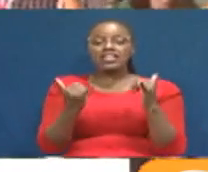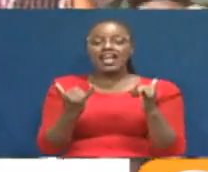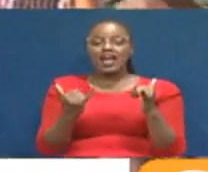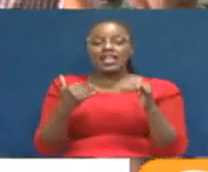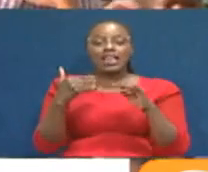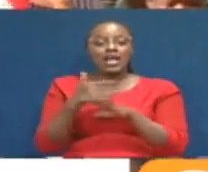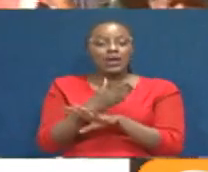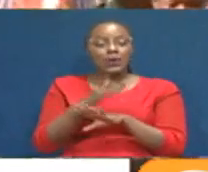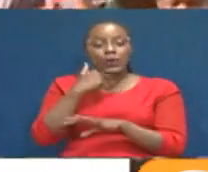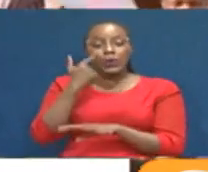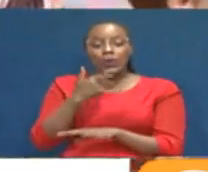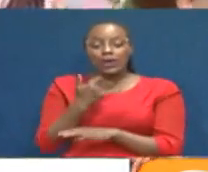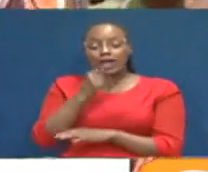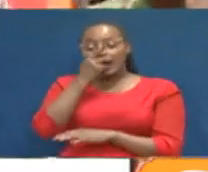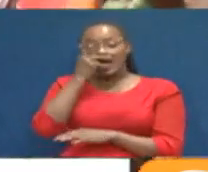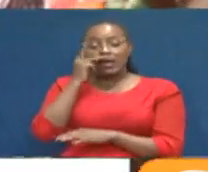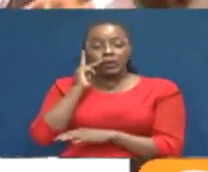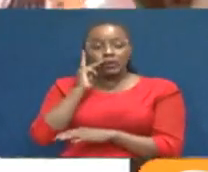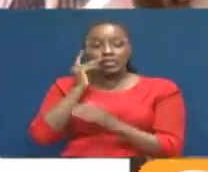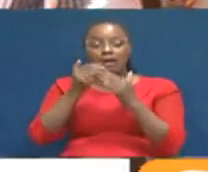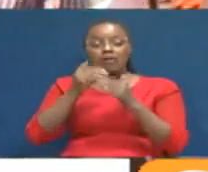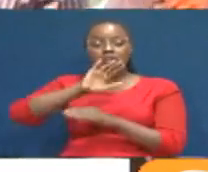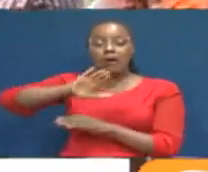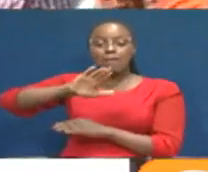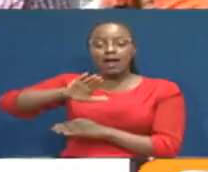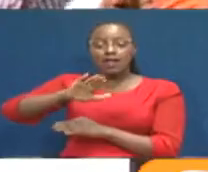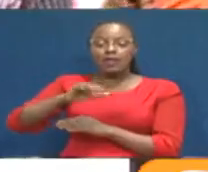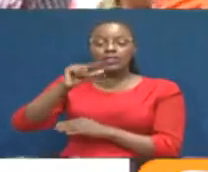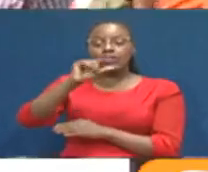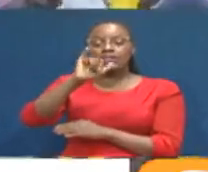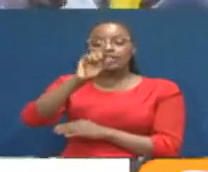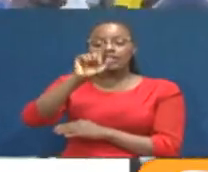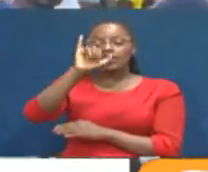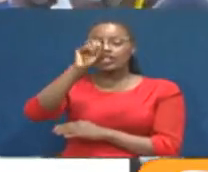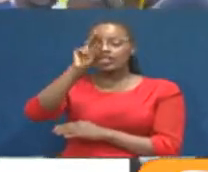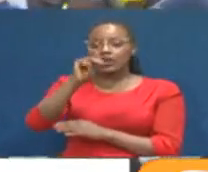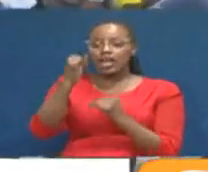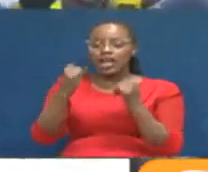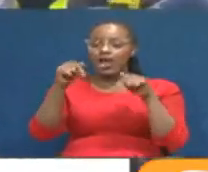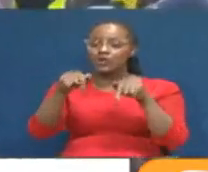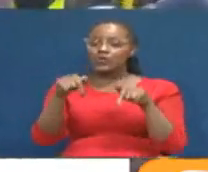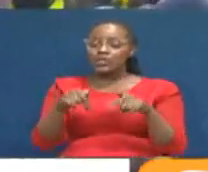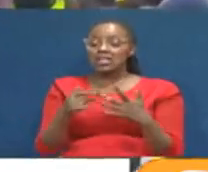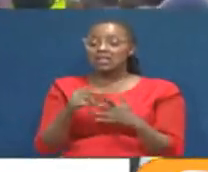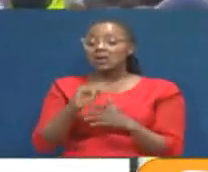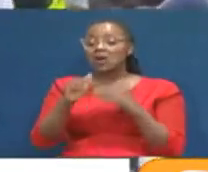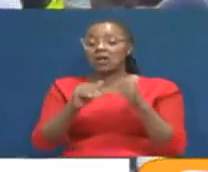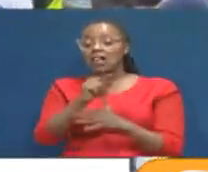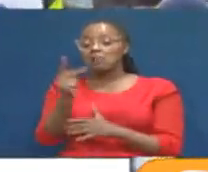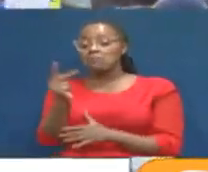Sasa wametapeli yule Kalonzo Musyoka alikuwa amebakia na Gideon Moi. Sasa leo hata